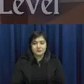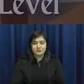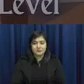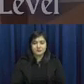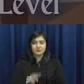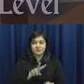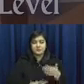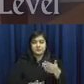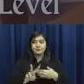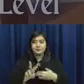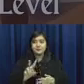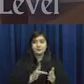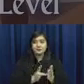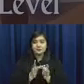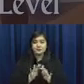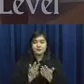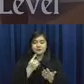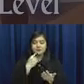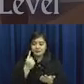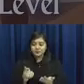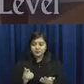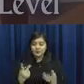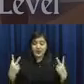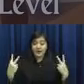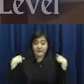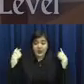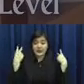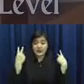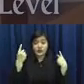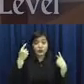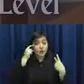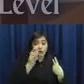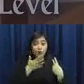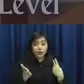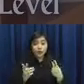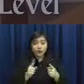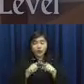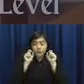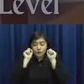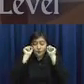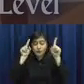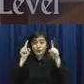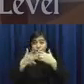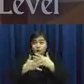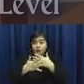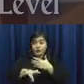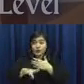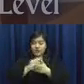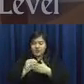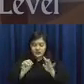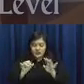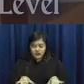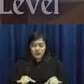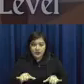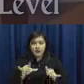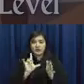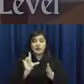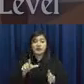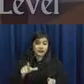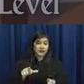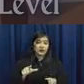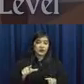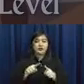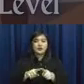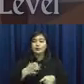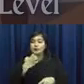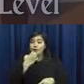verse number 2, sabi ng Biblia, it's vain for you to rise up early and to sit up late, to eat the bread of sorrow, for